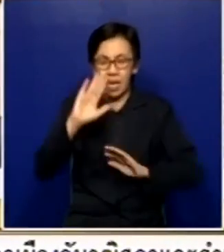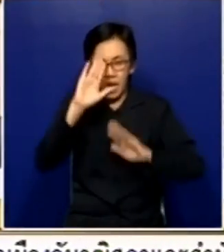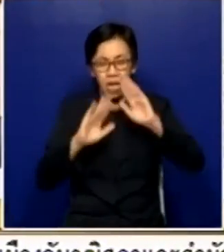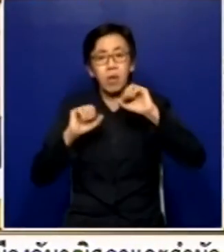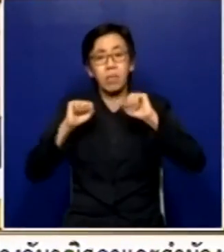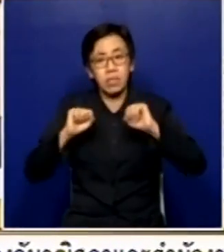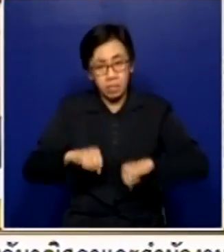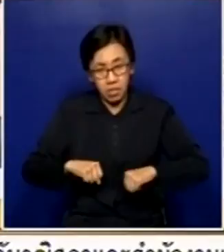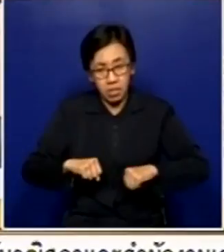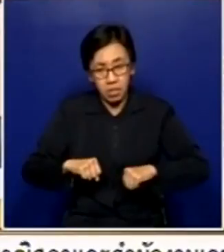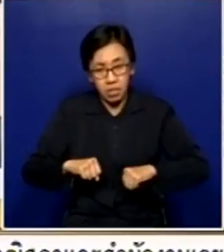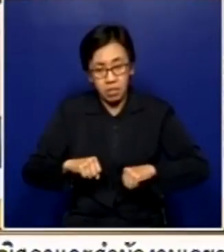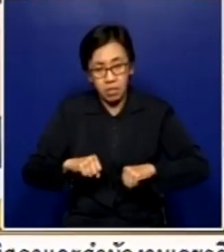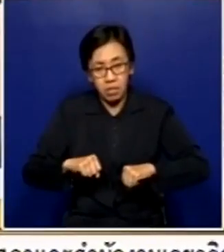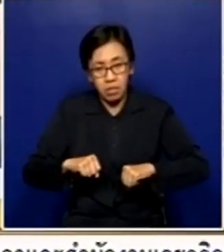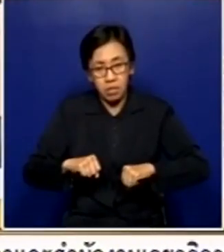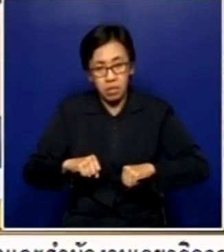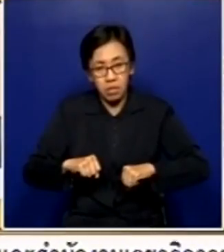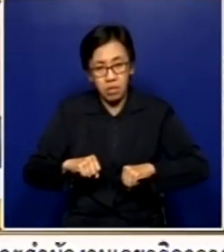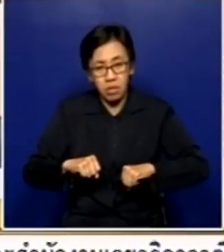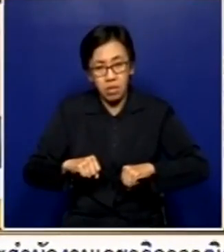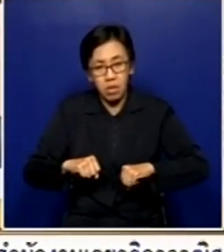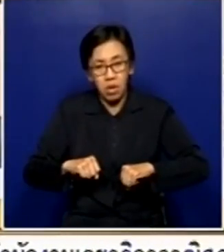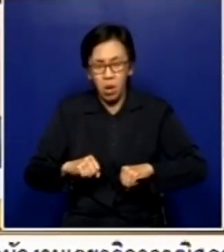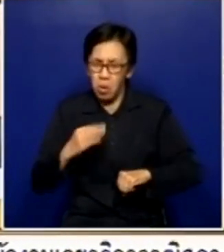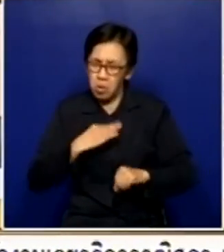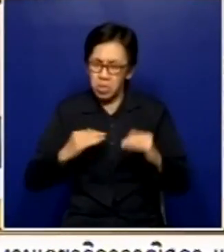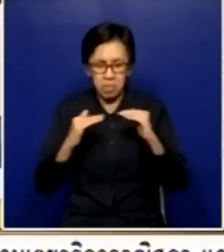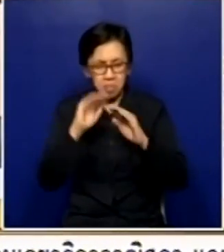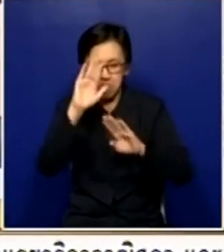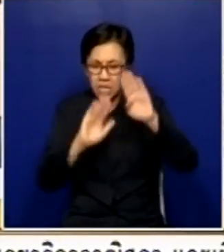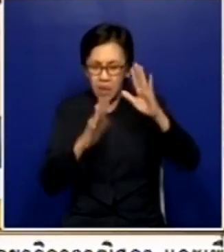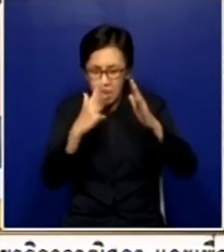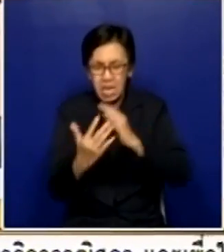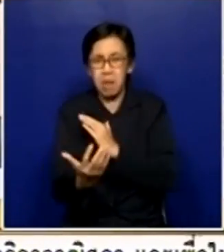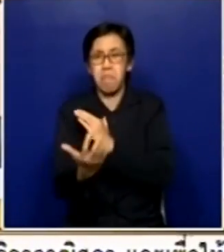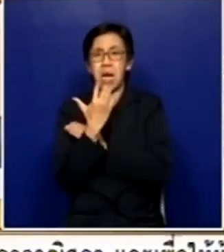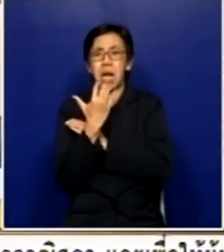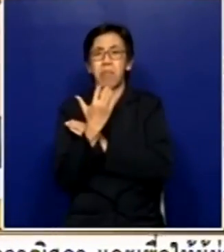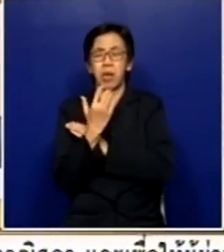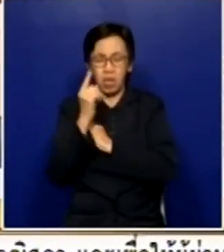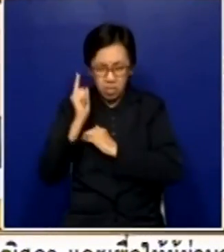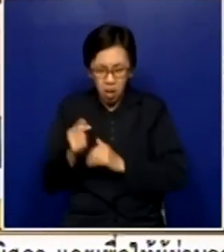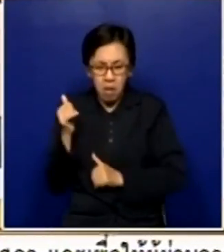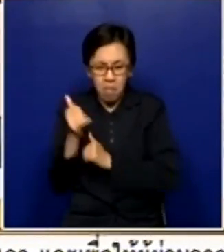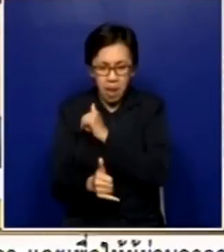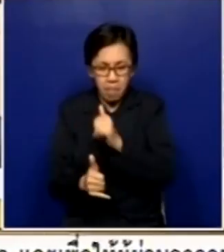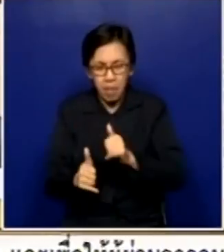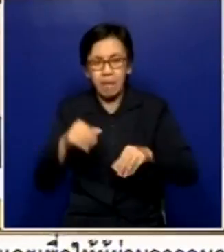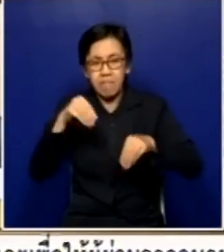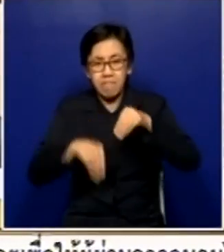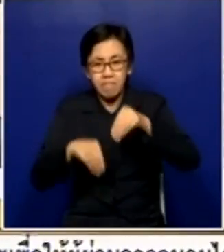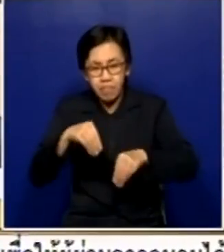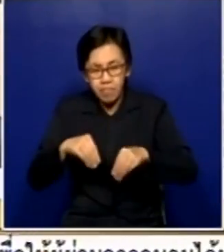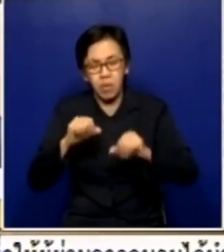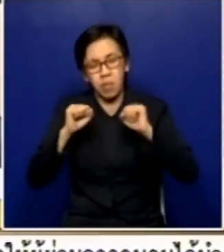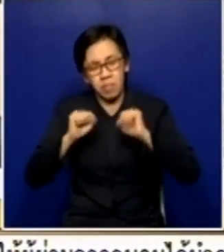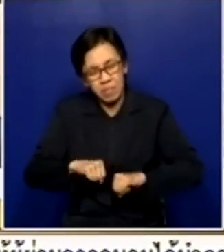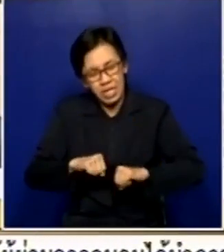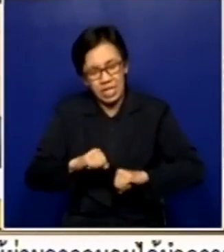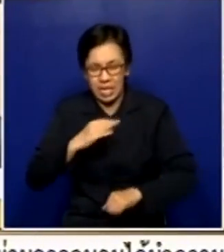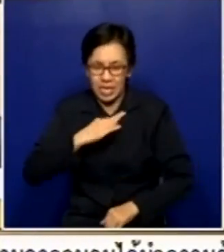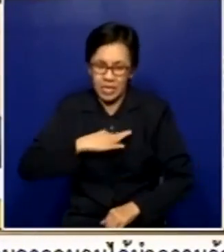ถ่ายใต้ภาวะที่ไม่เป็นประชาธิปไตยนั่นคือภาวะที่ถูกคุกคามอย่างแท้จริง